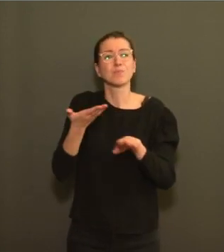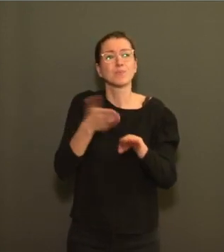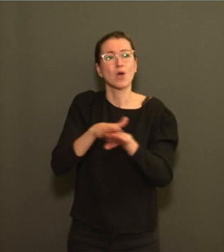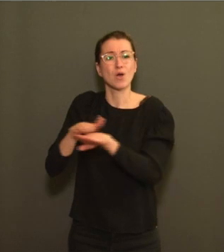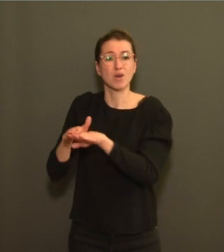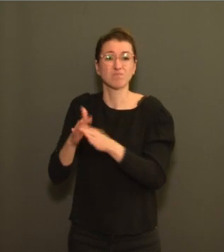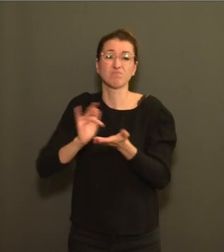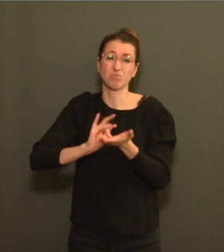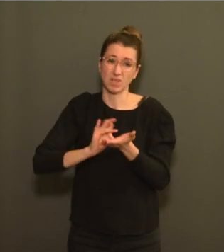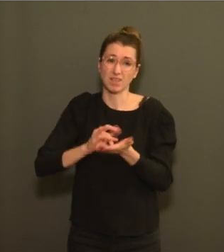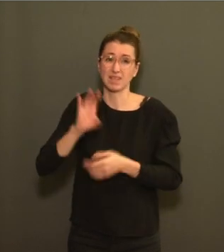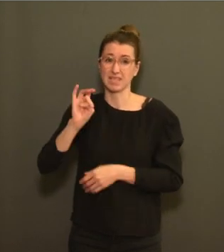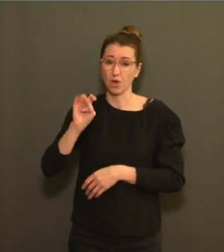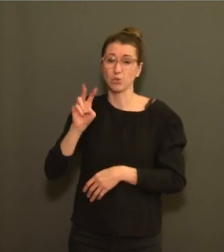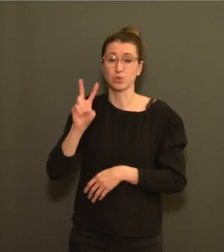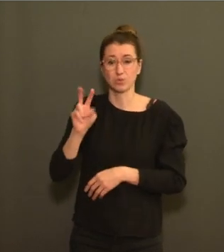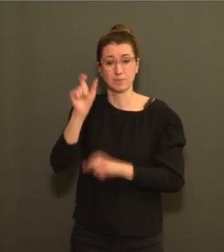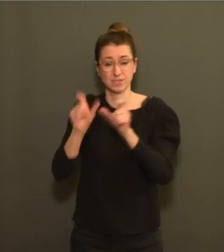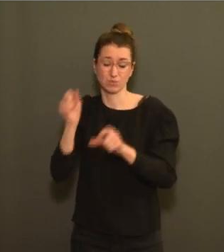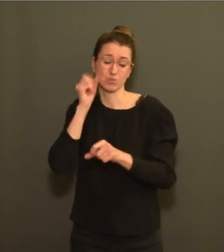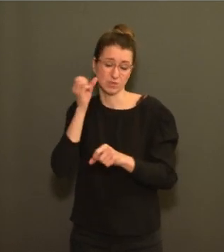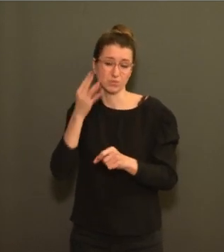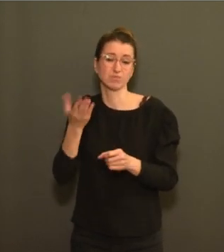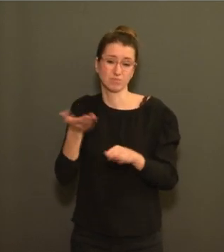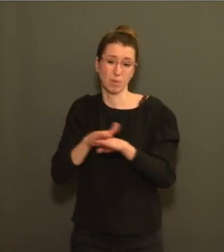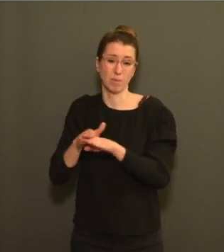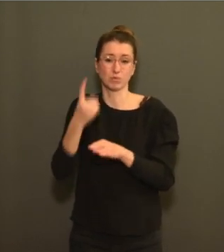soit 38% d'augmentation.